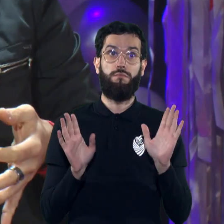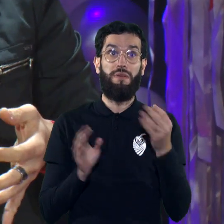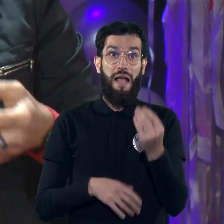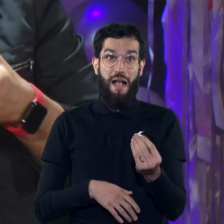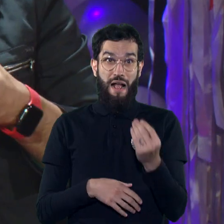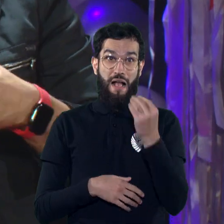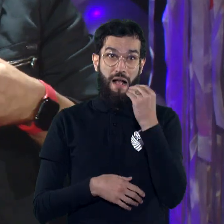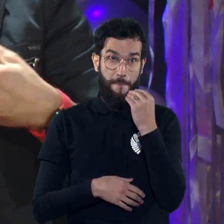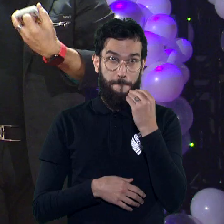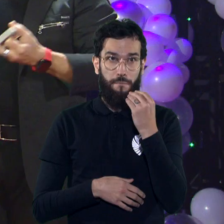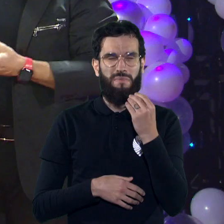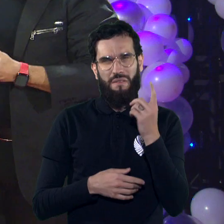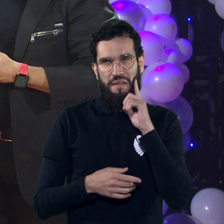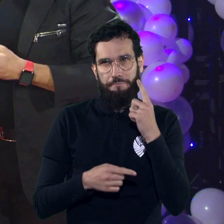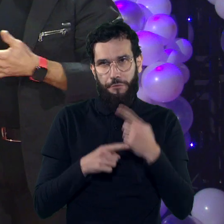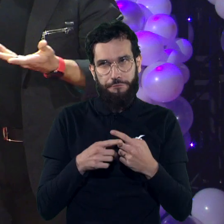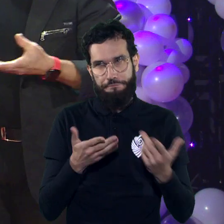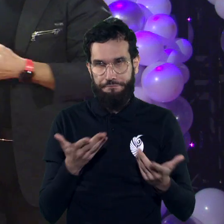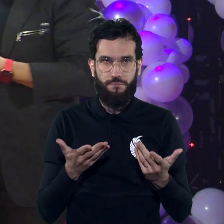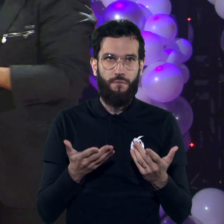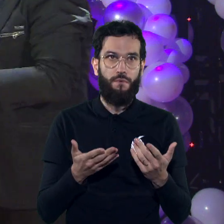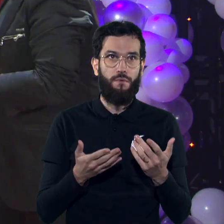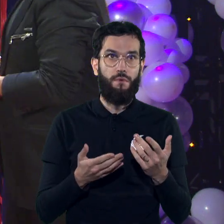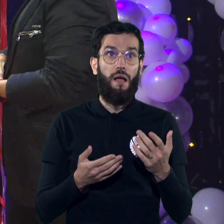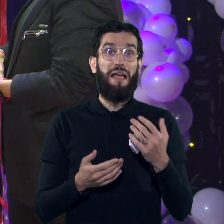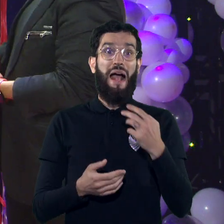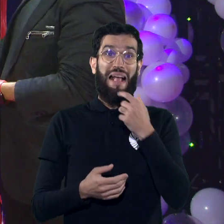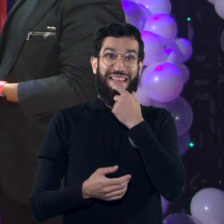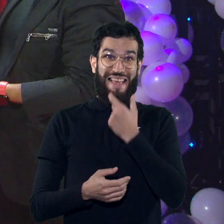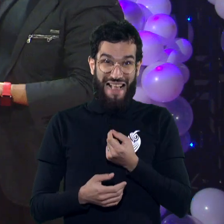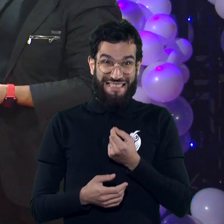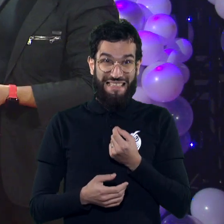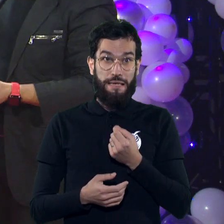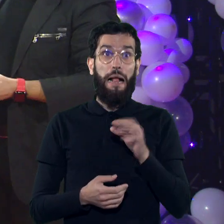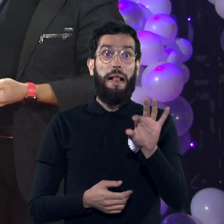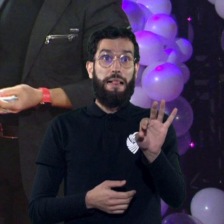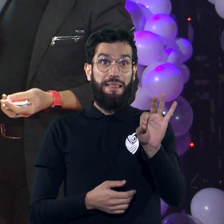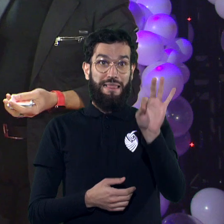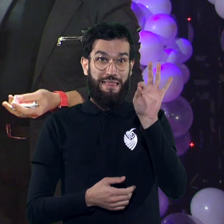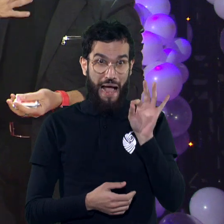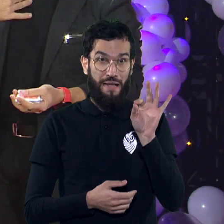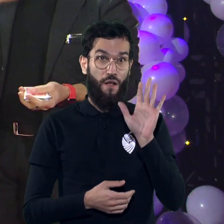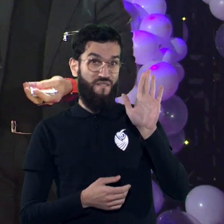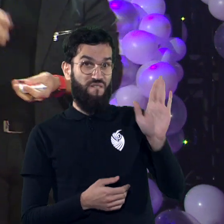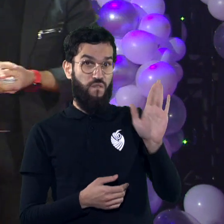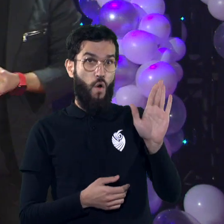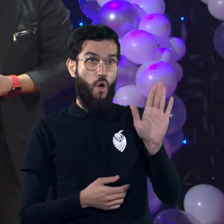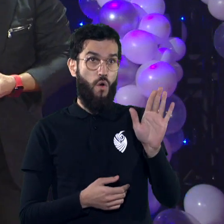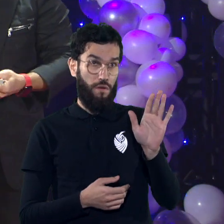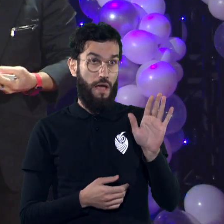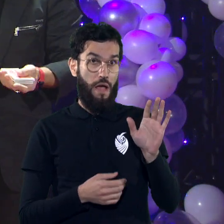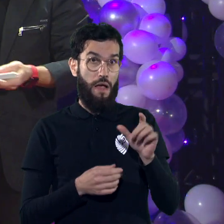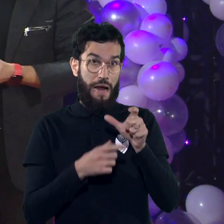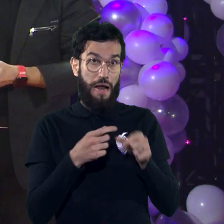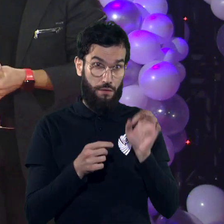do úst, to je také trošku hnusné kľúzlo, a pomocou jazyka skúsim nájsť tú tvoju kartu. Tvojho jazyka. Môjho jazyka, pochopiteľne.